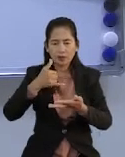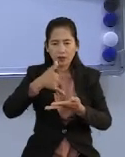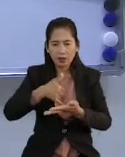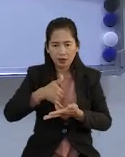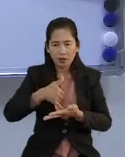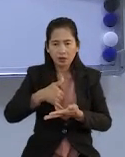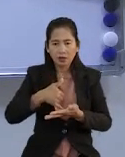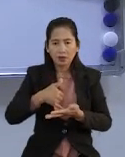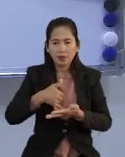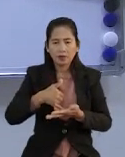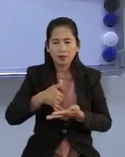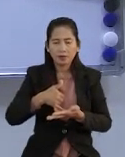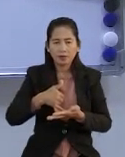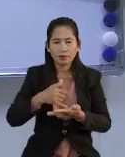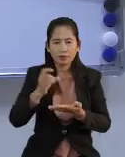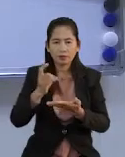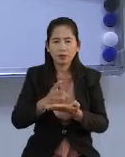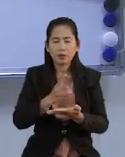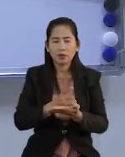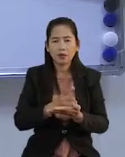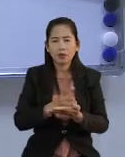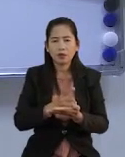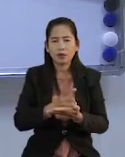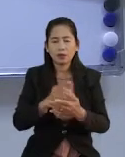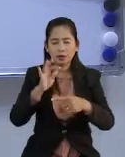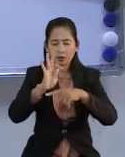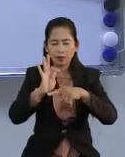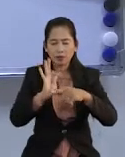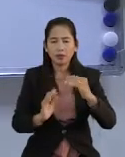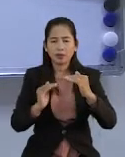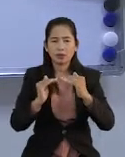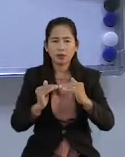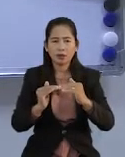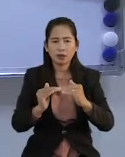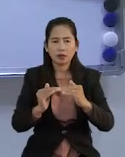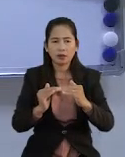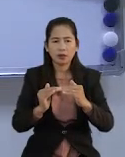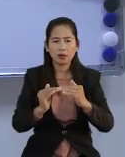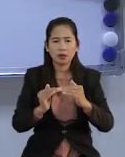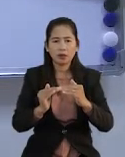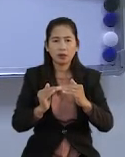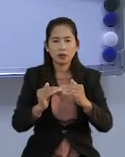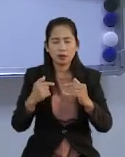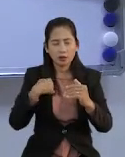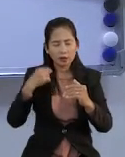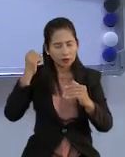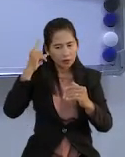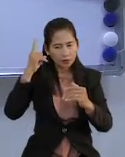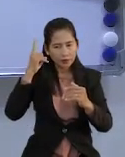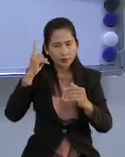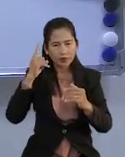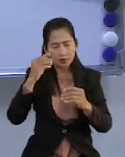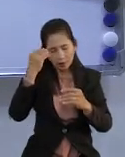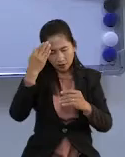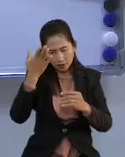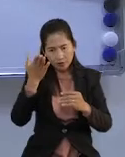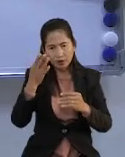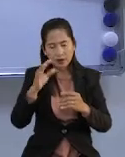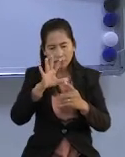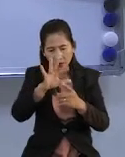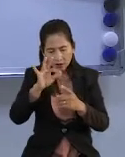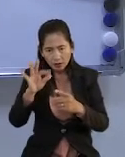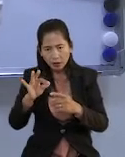nế tờ lư mê riêng rộp hiện xe mời khẩn này á chà dân dựng đơn hỏi thà đàm bây